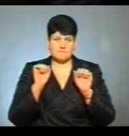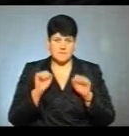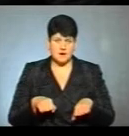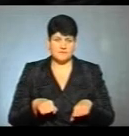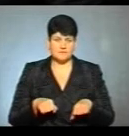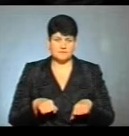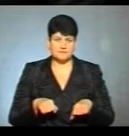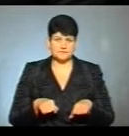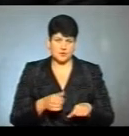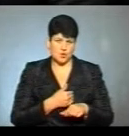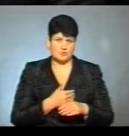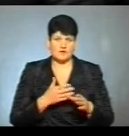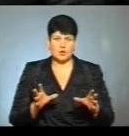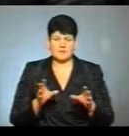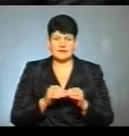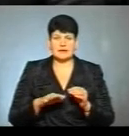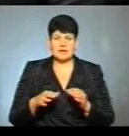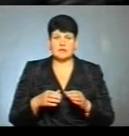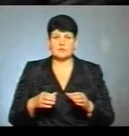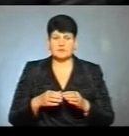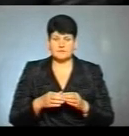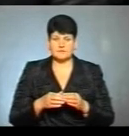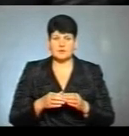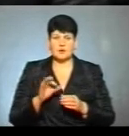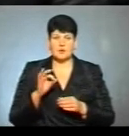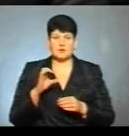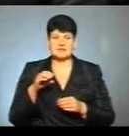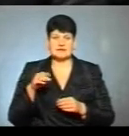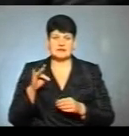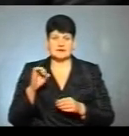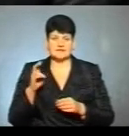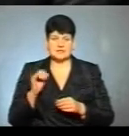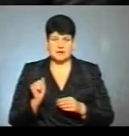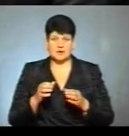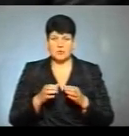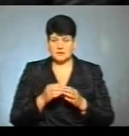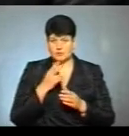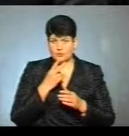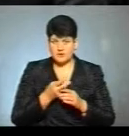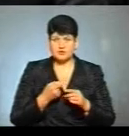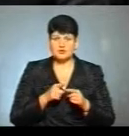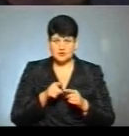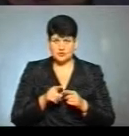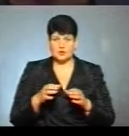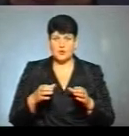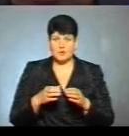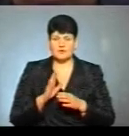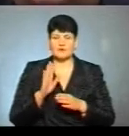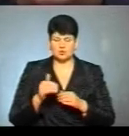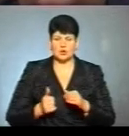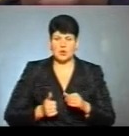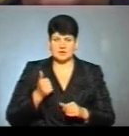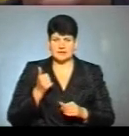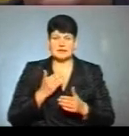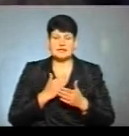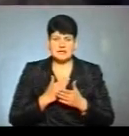про добровільне об'єднання територіальної громади, а саме Острівської громади. І побачите, що цією громадою ще будете гордитися. Є